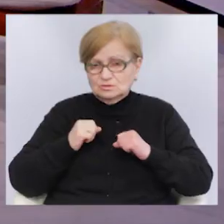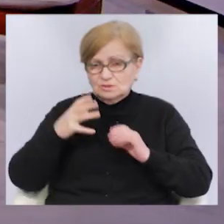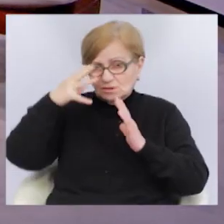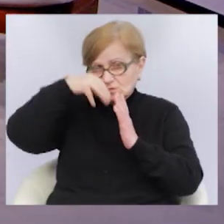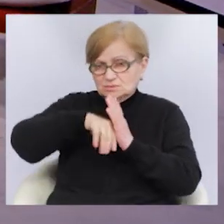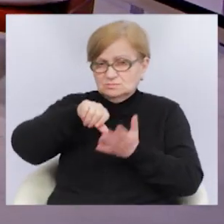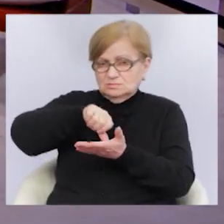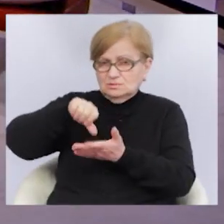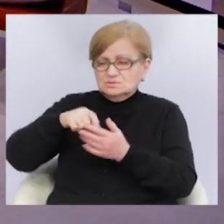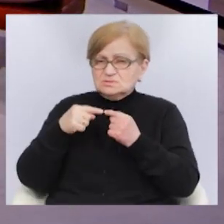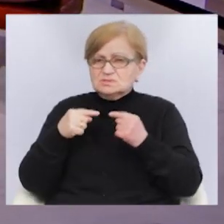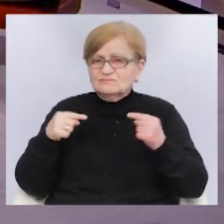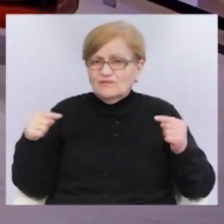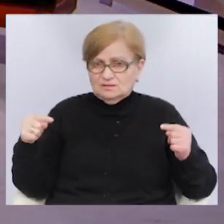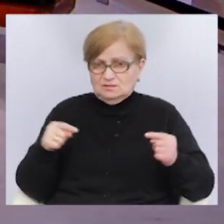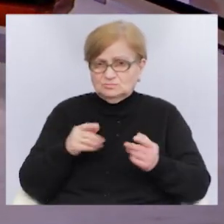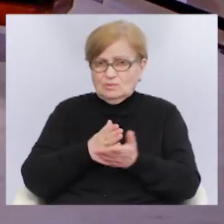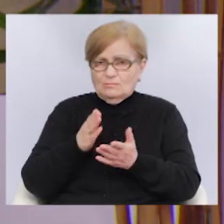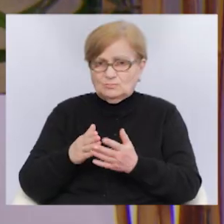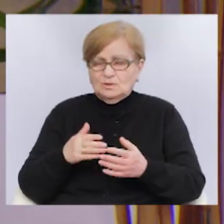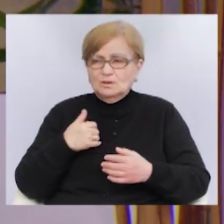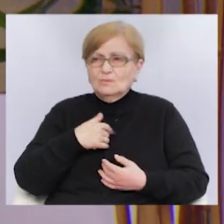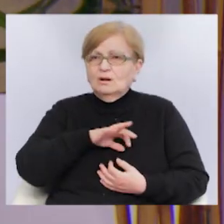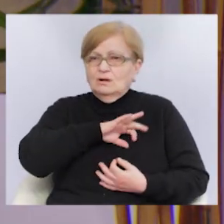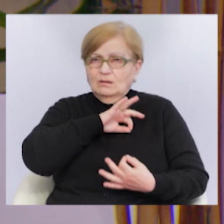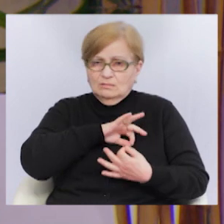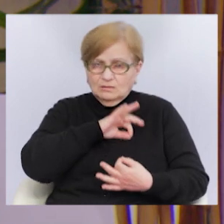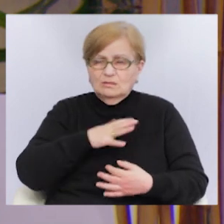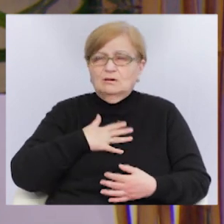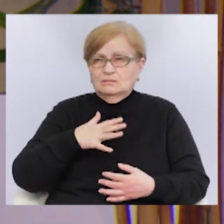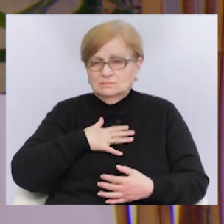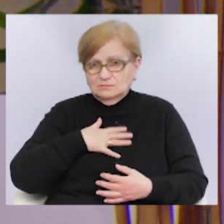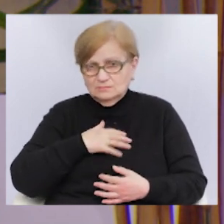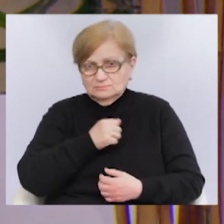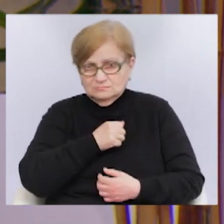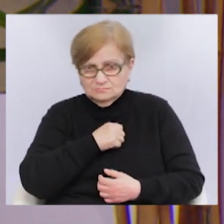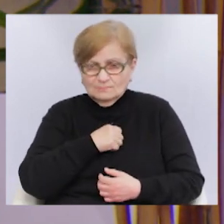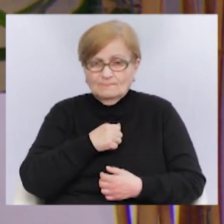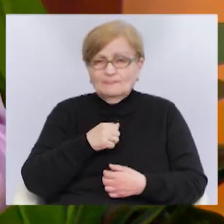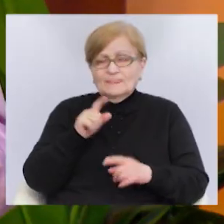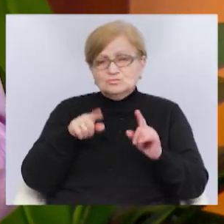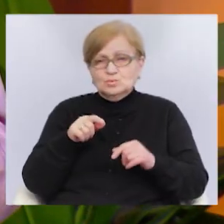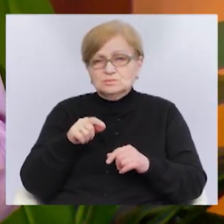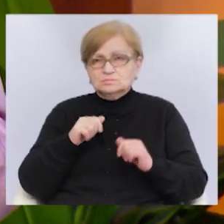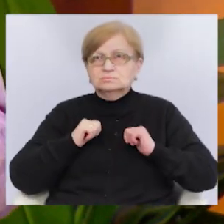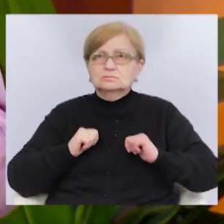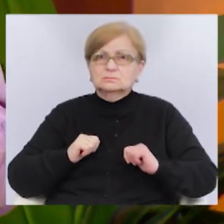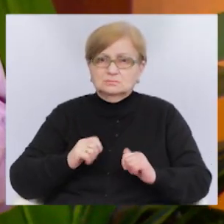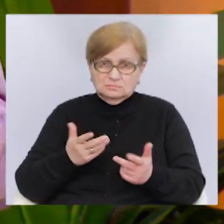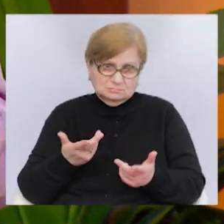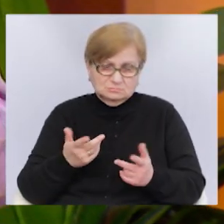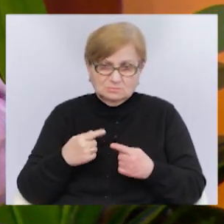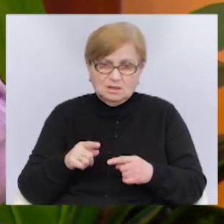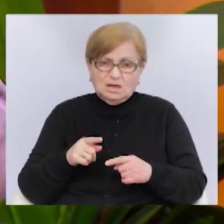გააქტიუროს სხვადასხვა პროცესები. ჩვენი გული ჩქარდება, ჩვენი სუნთქვა ხშირდება, ვიღაცის პირიქით ნელდება. ხდება, ხო? ვიმუხტებით,